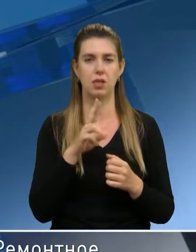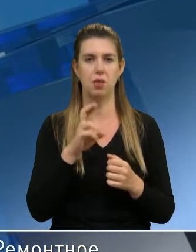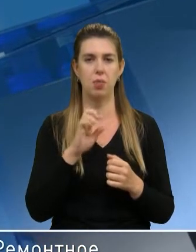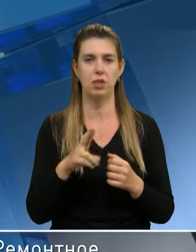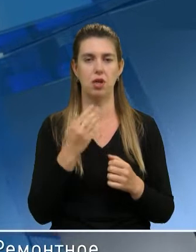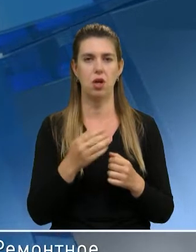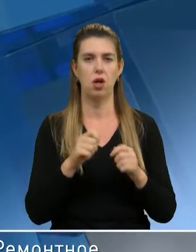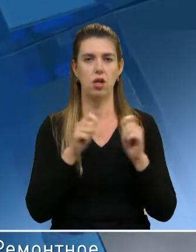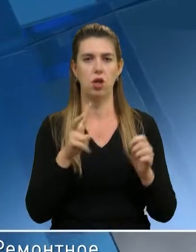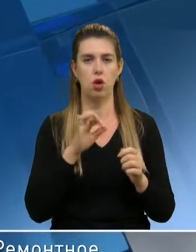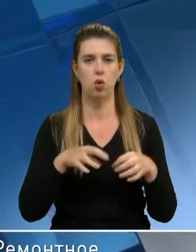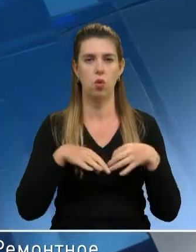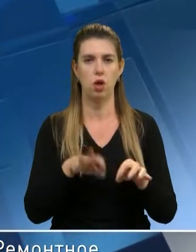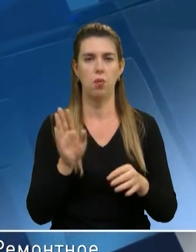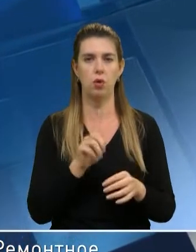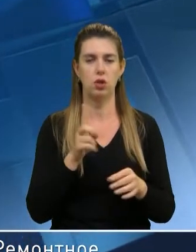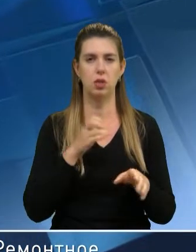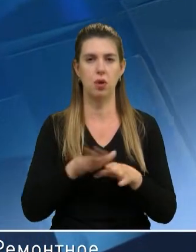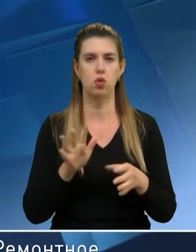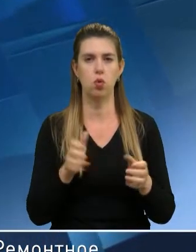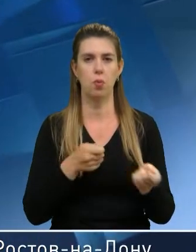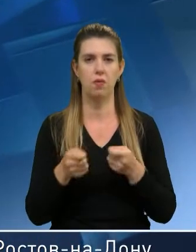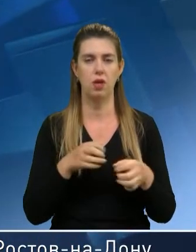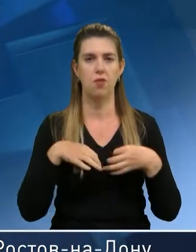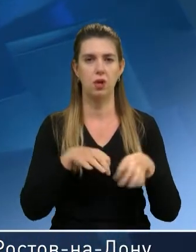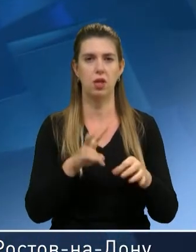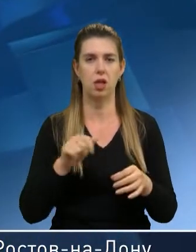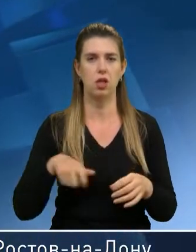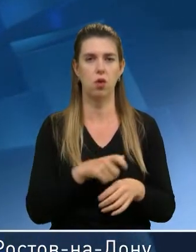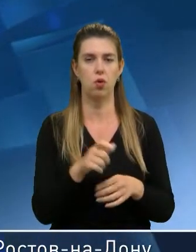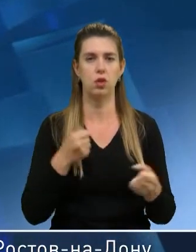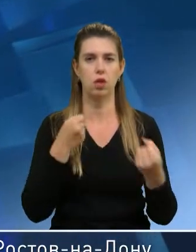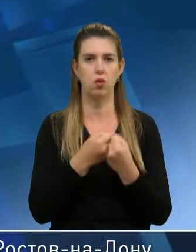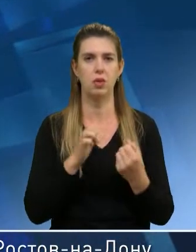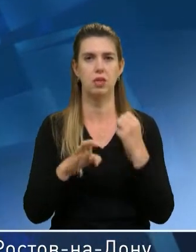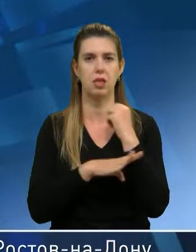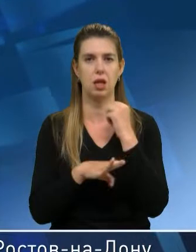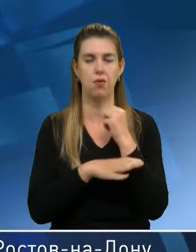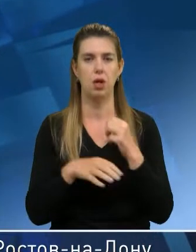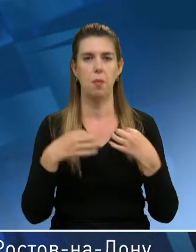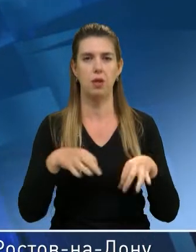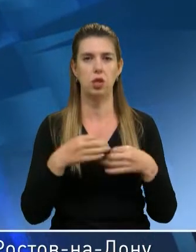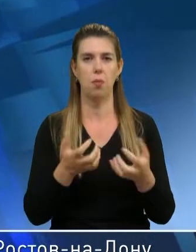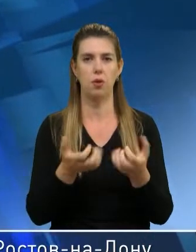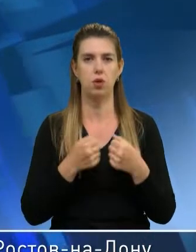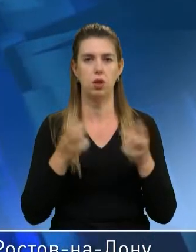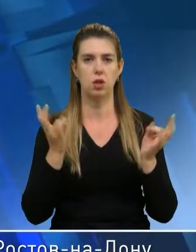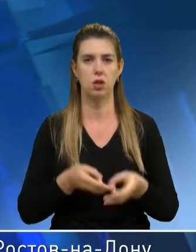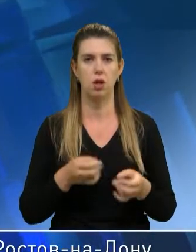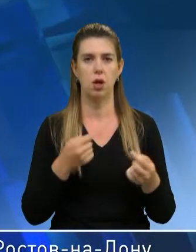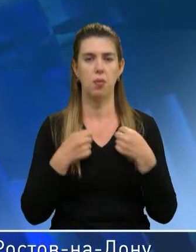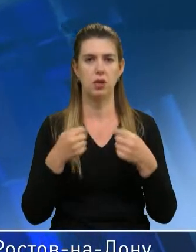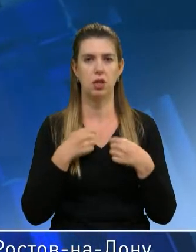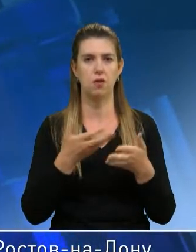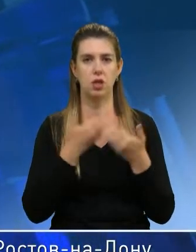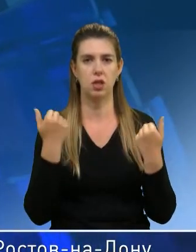на открытый люк, после чего не справилась с управлением и, выехав на тротуар, столкнулась с деревом. Автомобиль получил повреждения, пострадавших